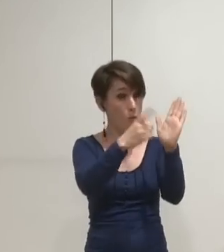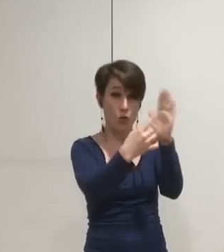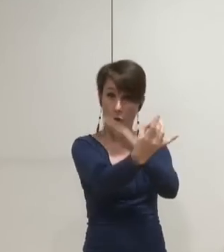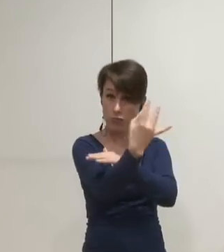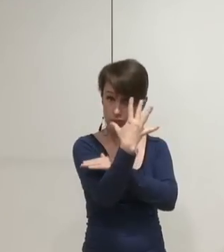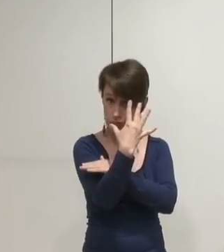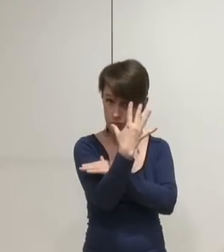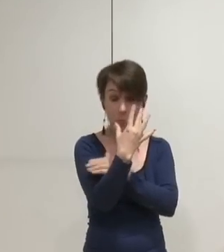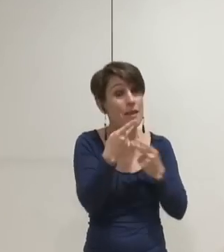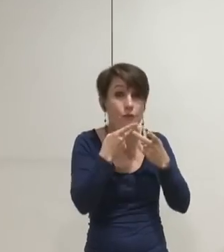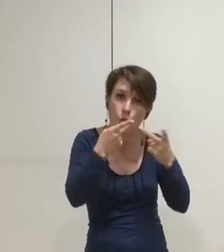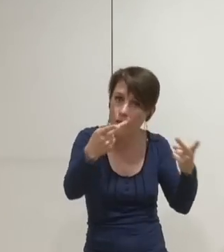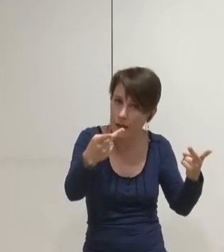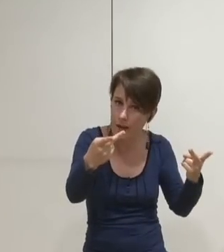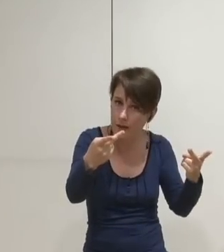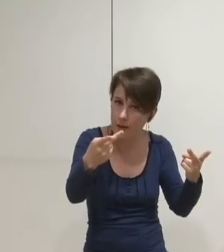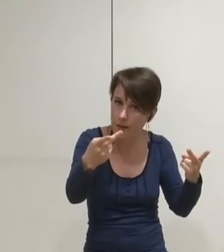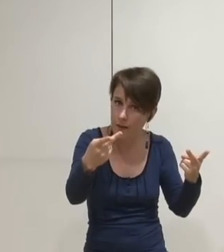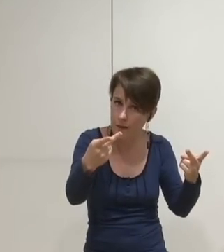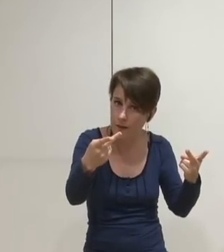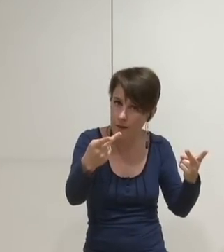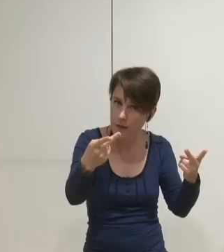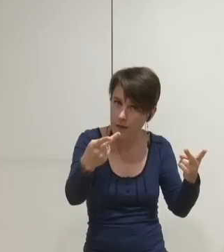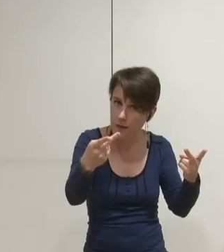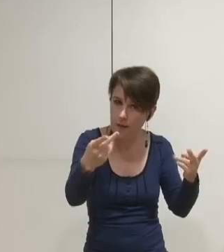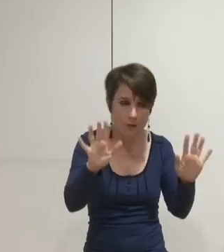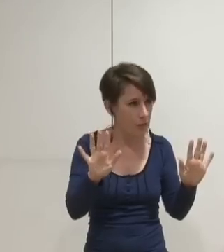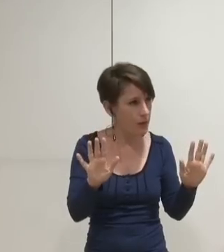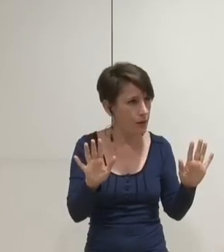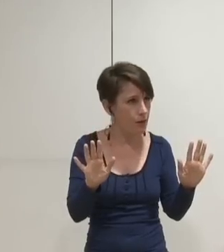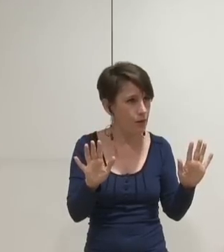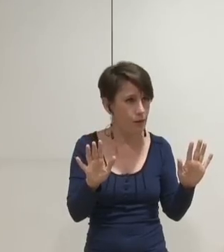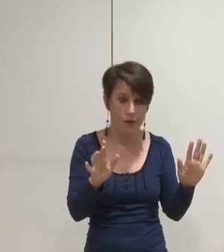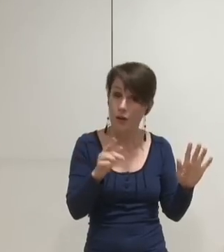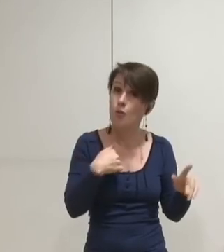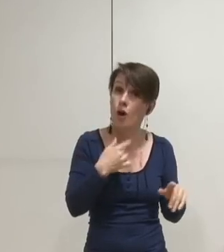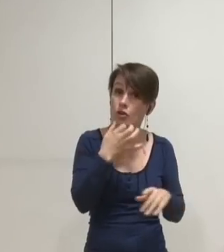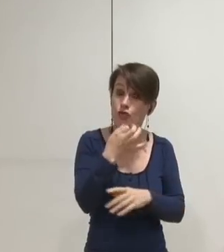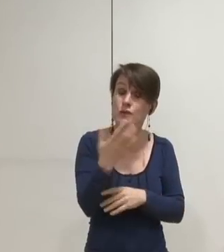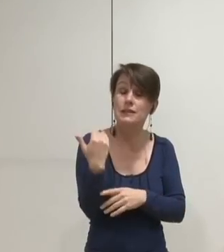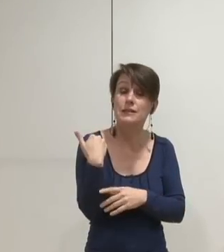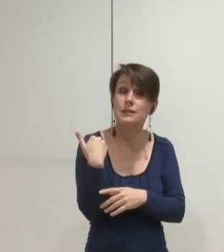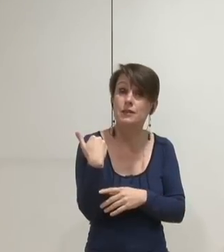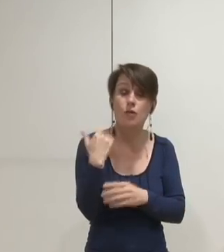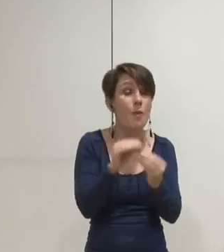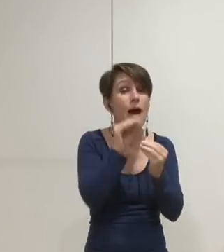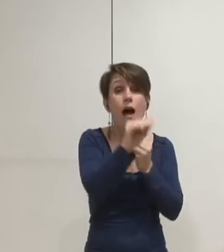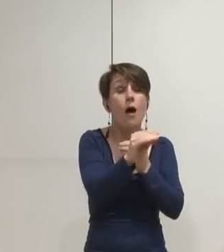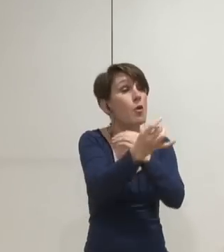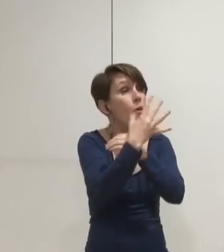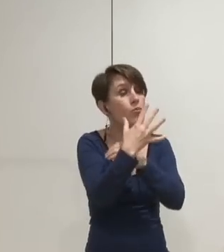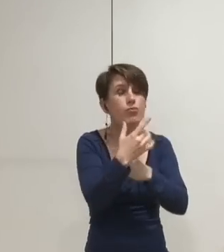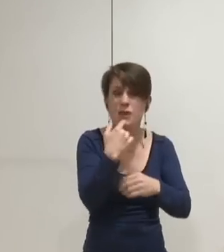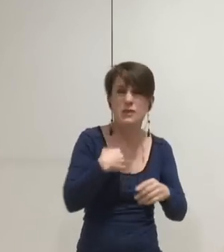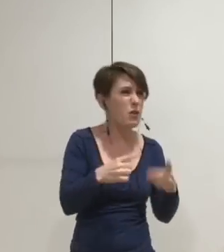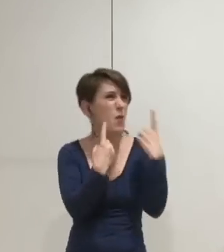que vous avez euh à l'instant exposé nous ne faisons pas de l'amendement je vous l'ai dit dans mon intervention un casus belli soit vous